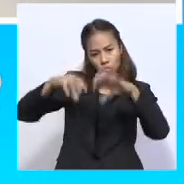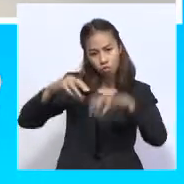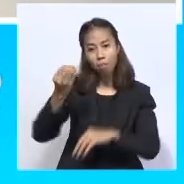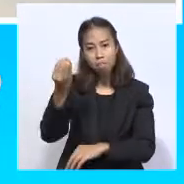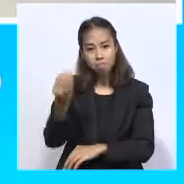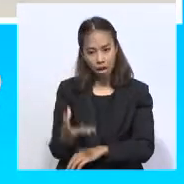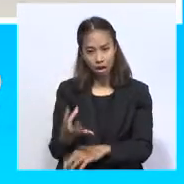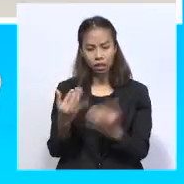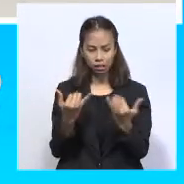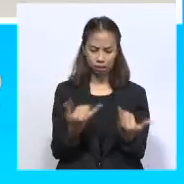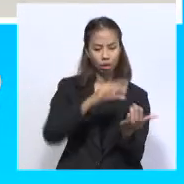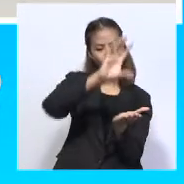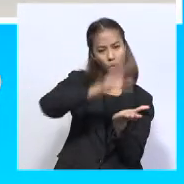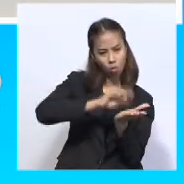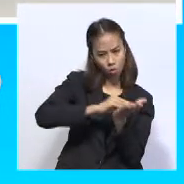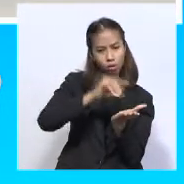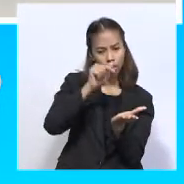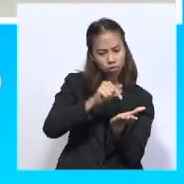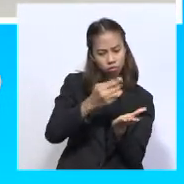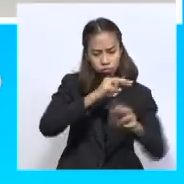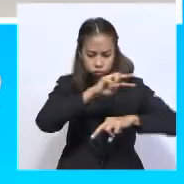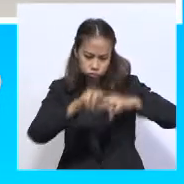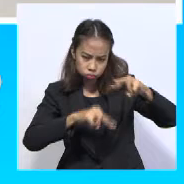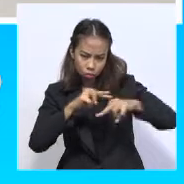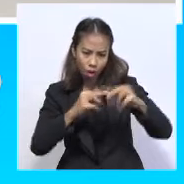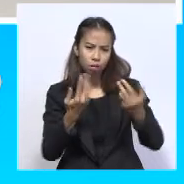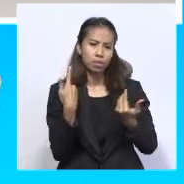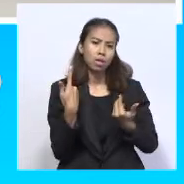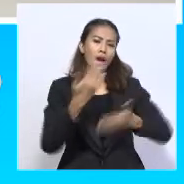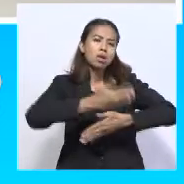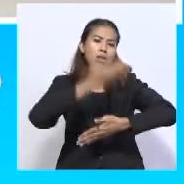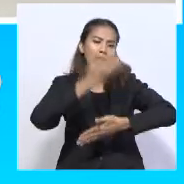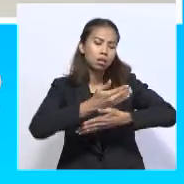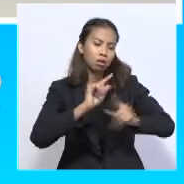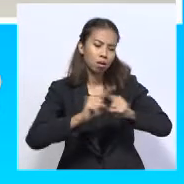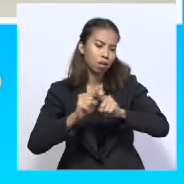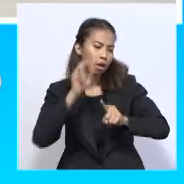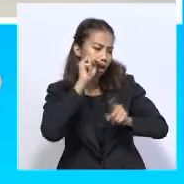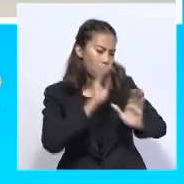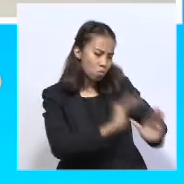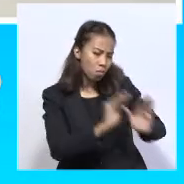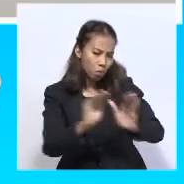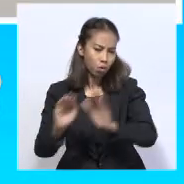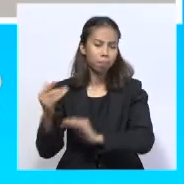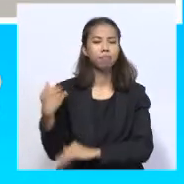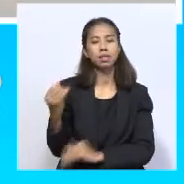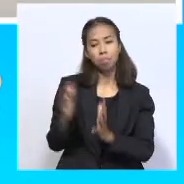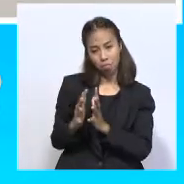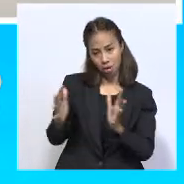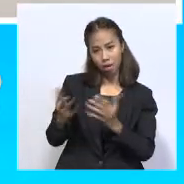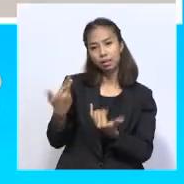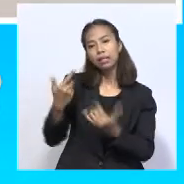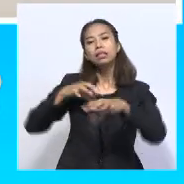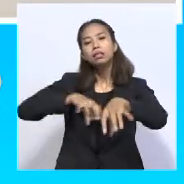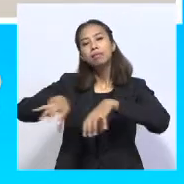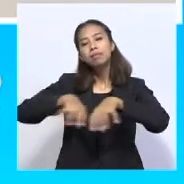นี้จากข้อมูลที่มีอยู่นะครับน้ำในอ่างไม่เกินไรคืออ่างไม่เกินก็ค่อนข้างเยอะนะครับก็การบริหารจัดการน้ำ